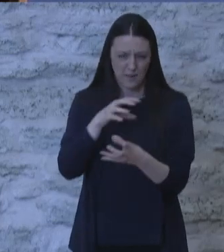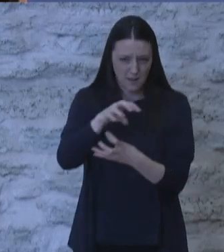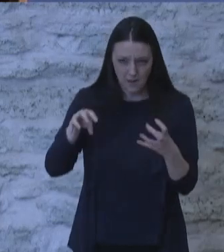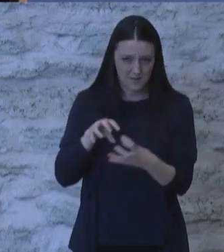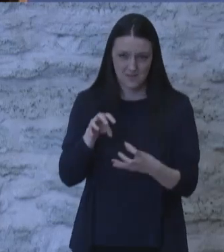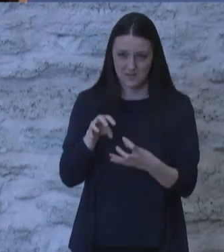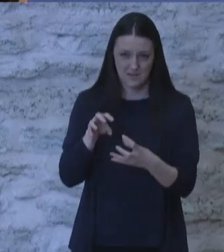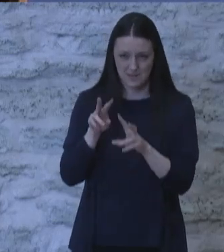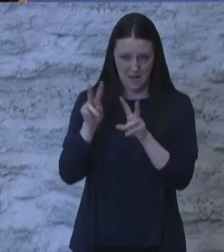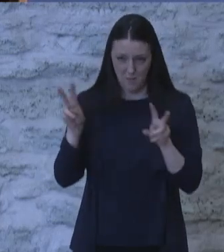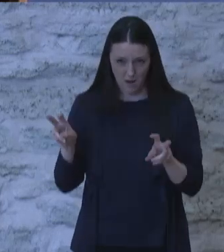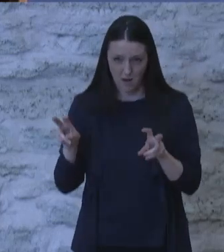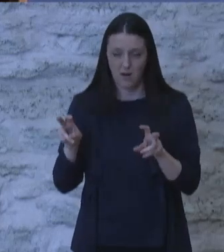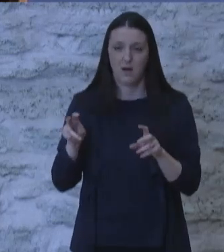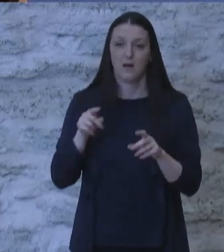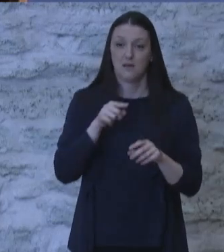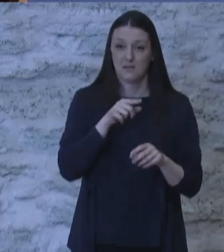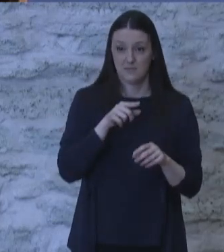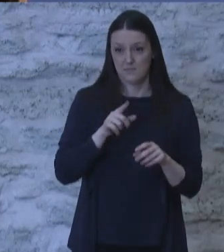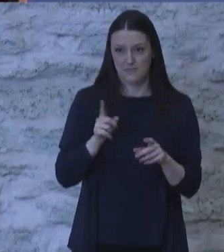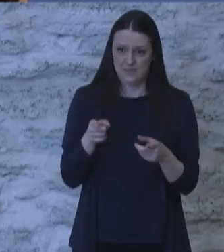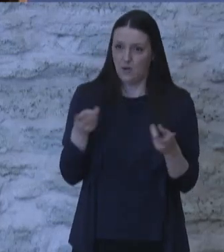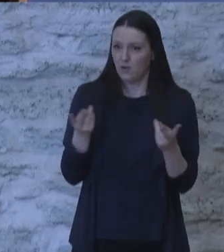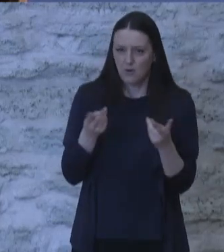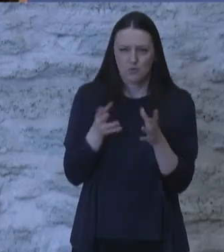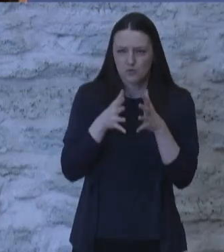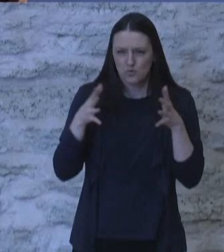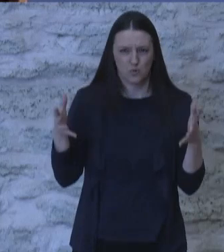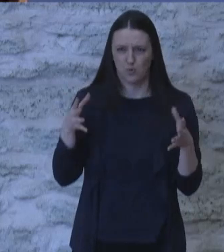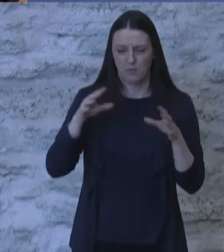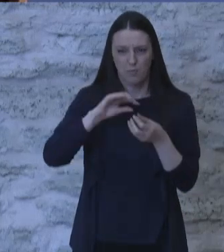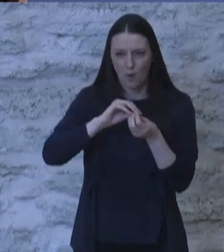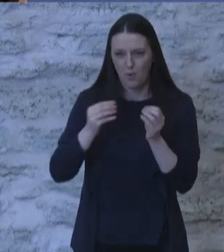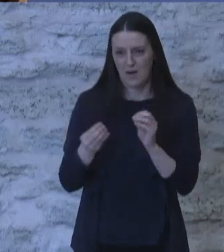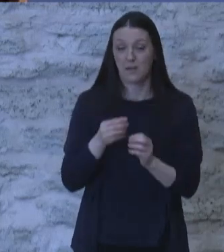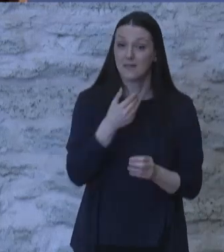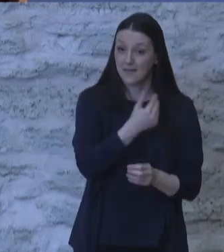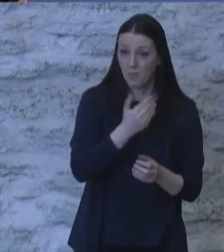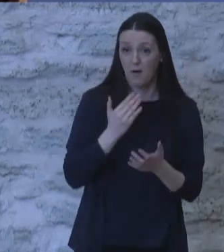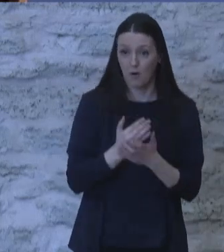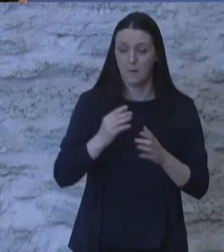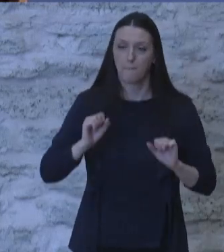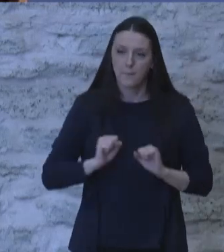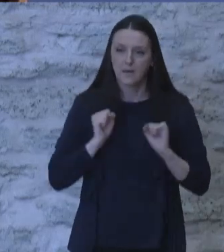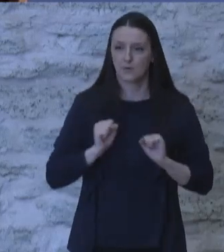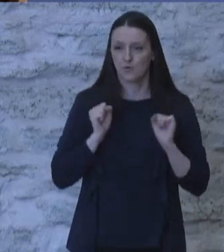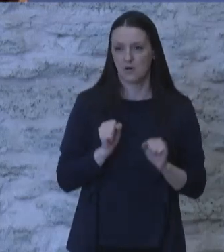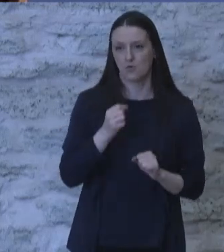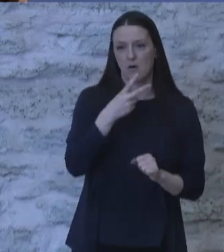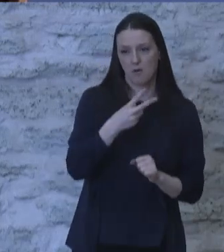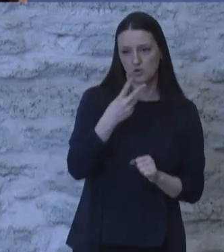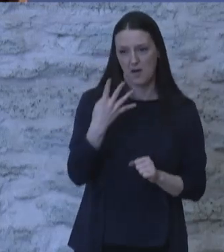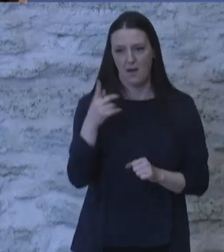ja sellest jamast, mis on olnud Eestis pingutanud 24 tundi ja 7 päeva